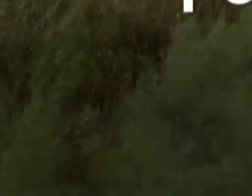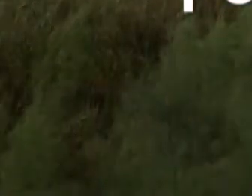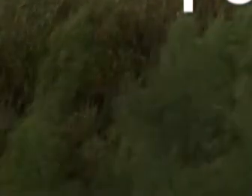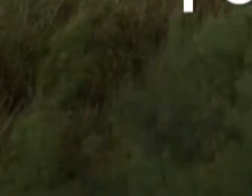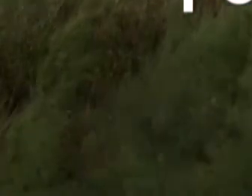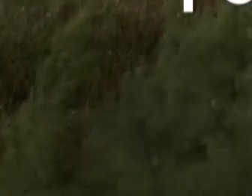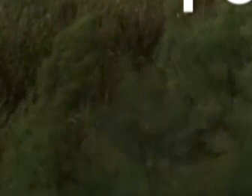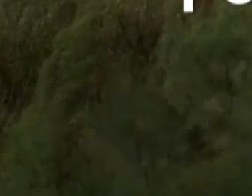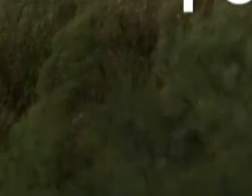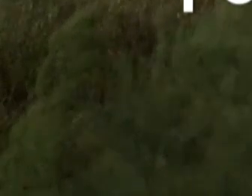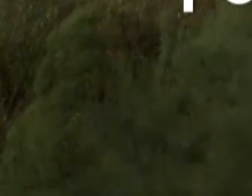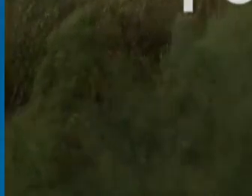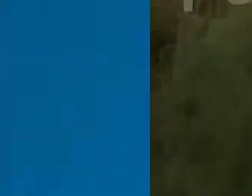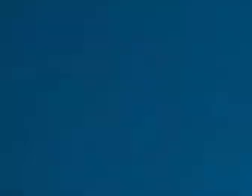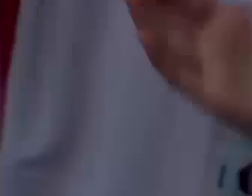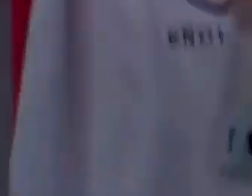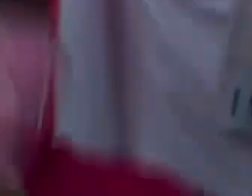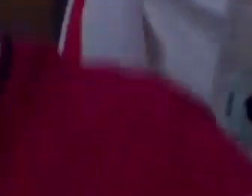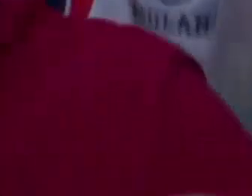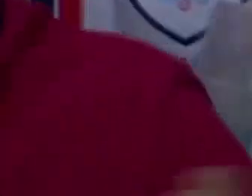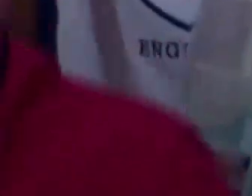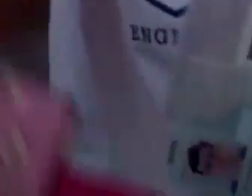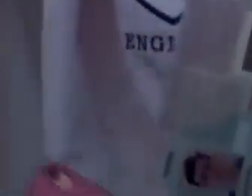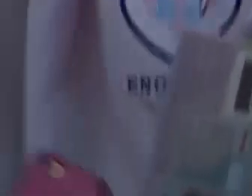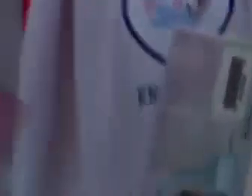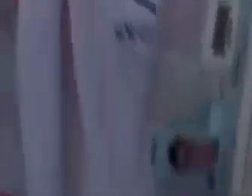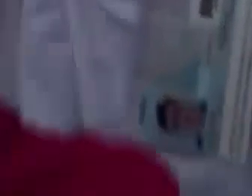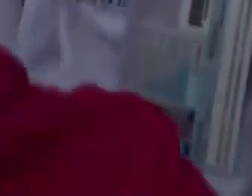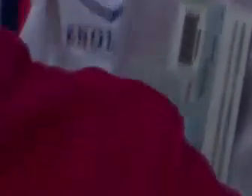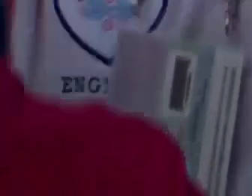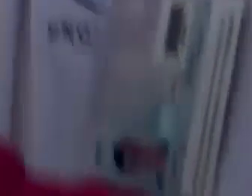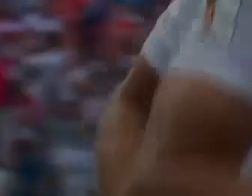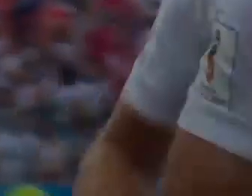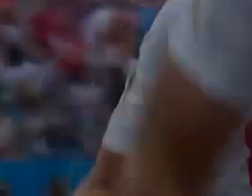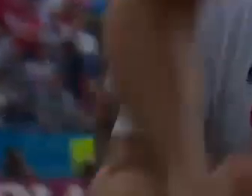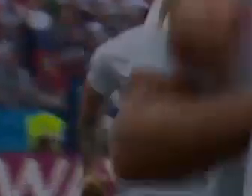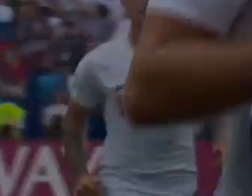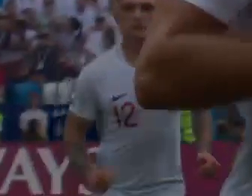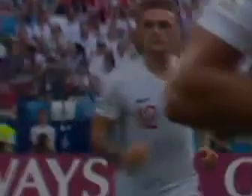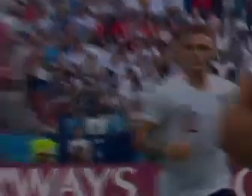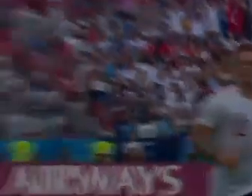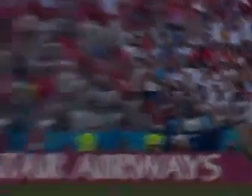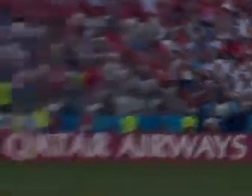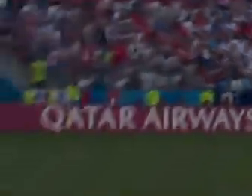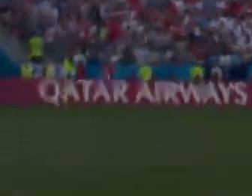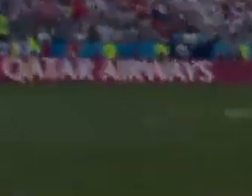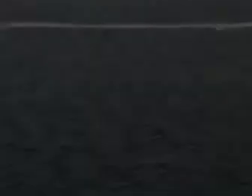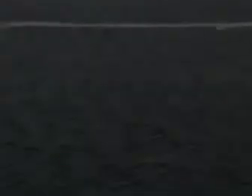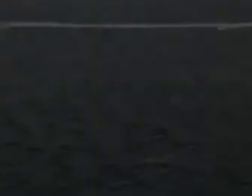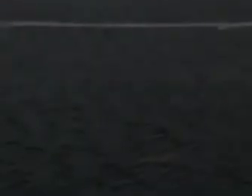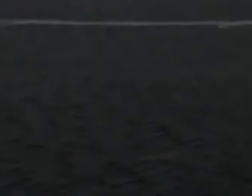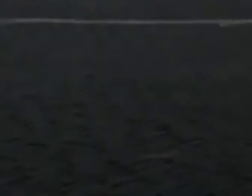פיצוץ וראינו אבוקה כזאת לבנה. רוסיה 2018, רגע האמת האנגלי.